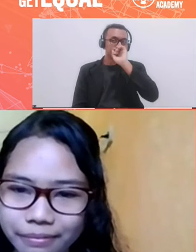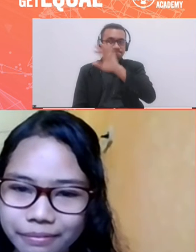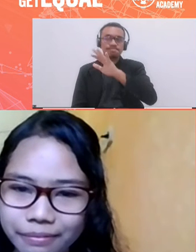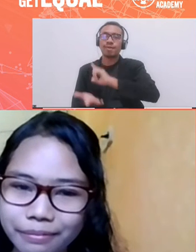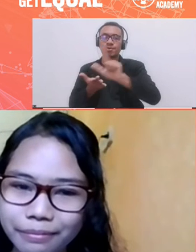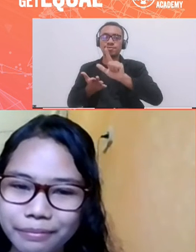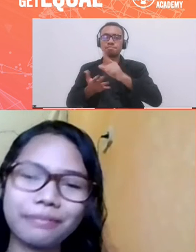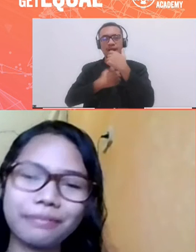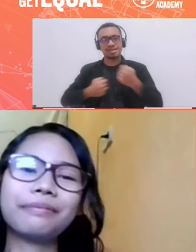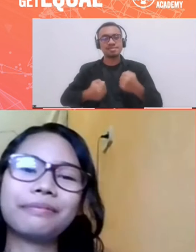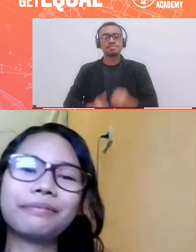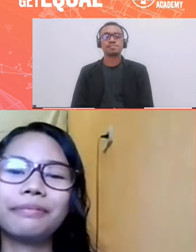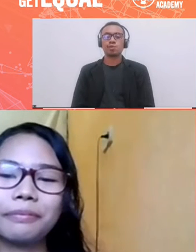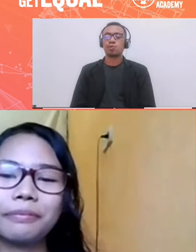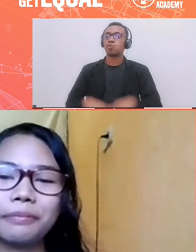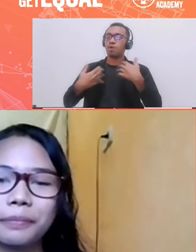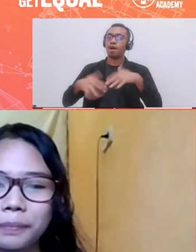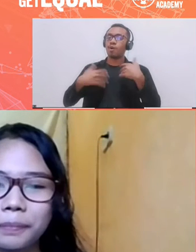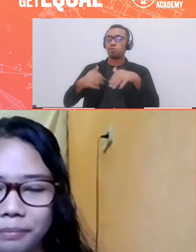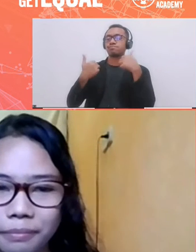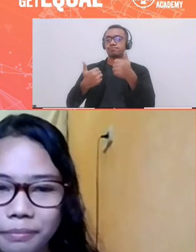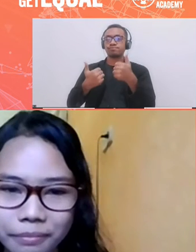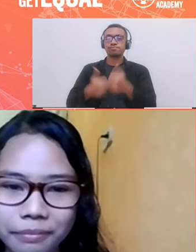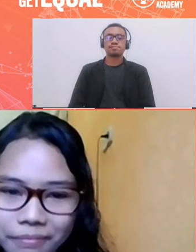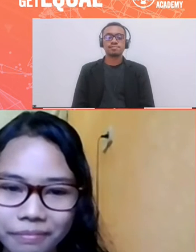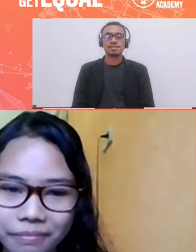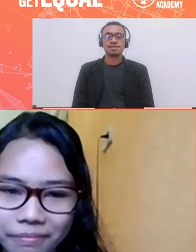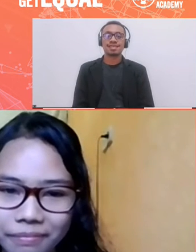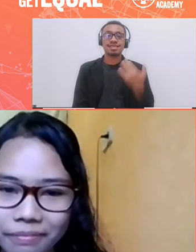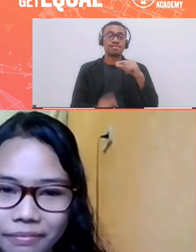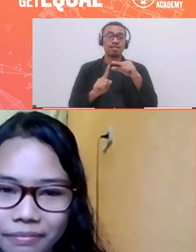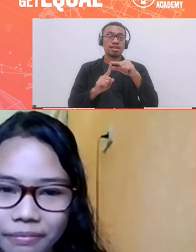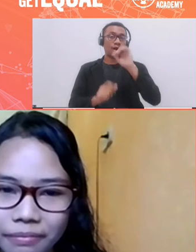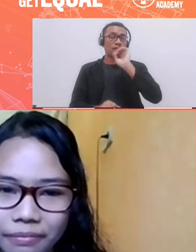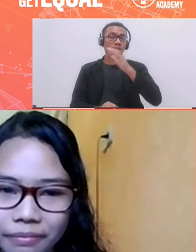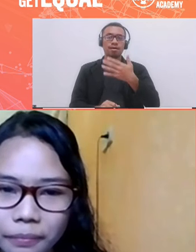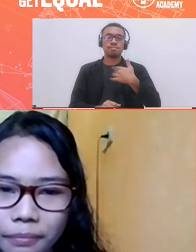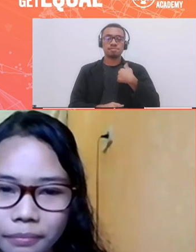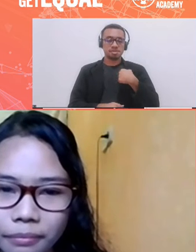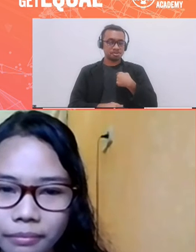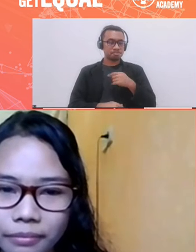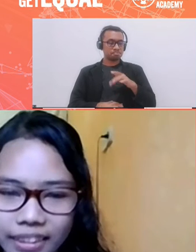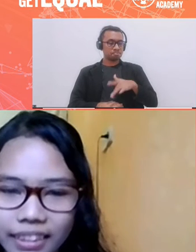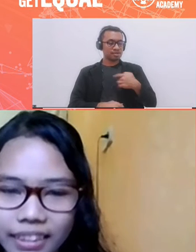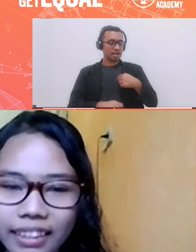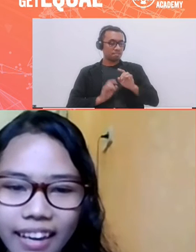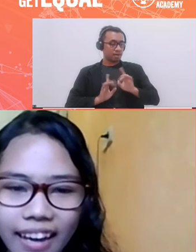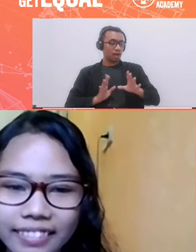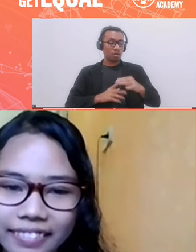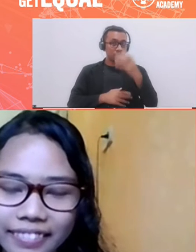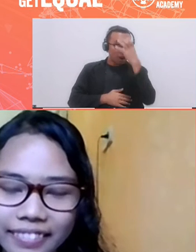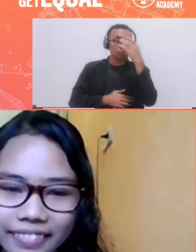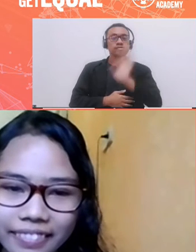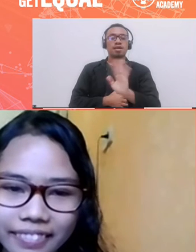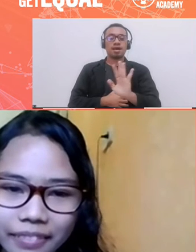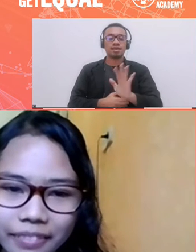ya, dan buat kita semua tadi, kalau kata Filia, jadi jangan pernah merasa malu untuk berbeda, dan yeah, kalau misalnya, dan tadi